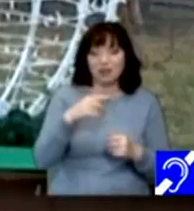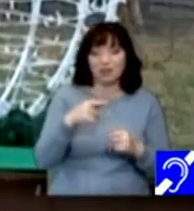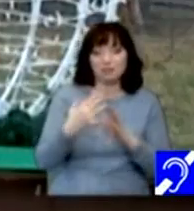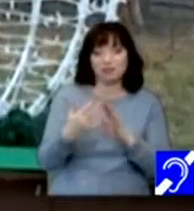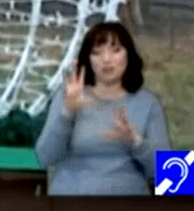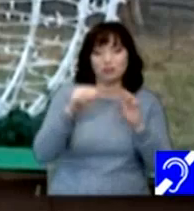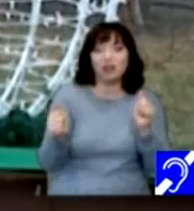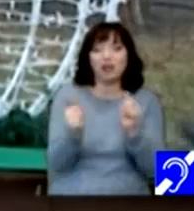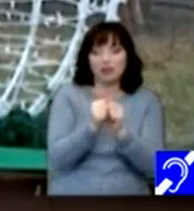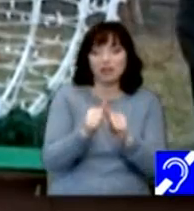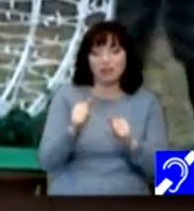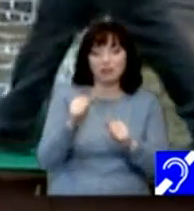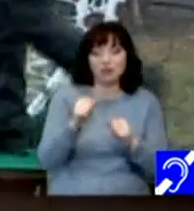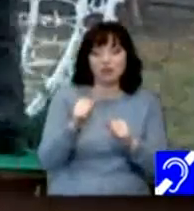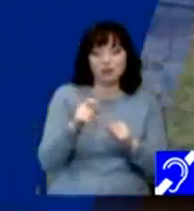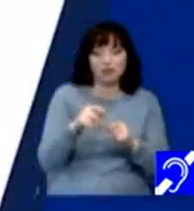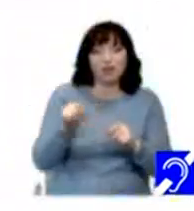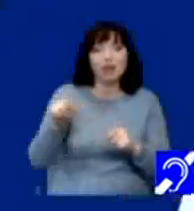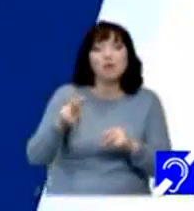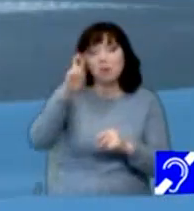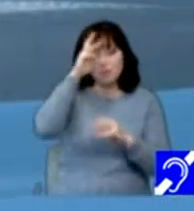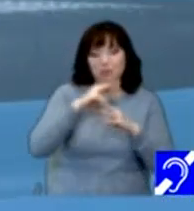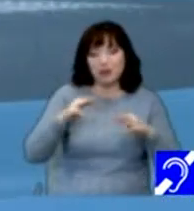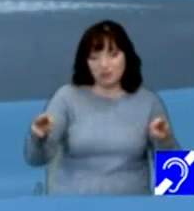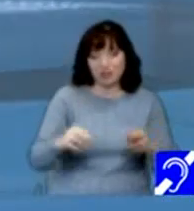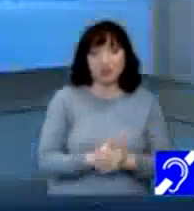sărbători, aflați imediat în telejurnal.